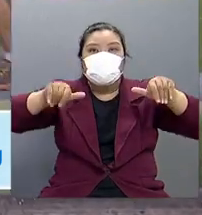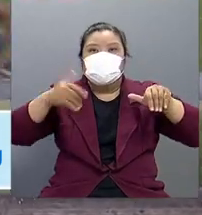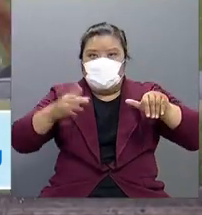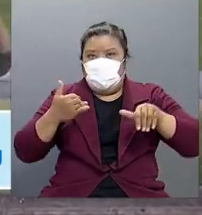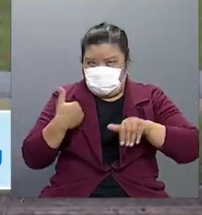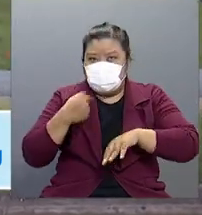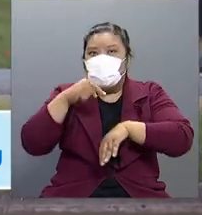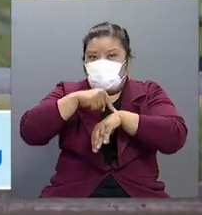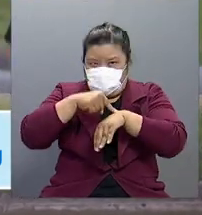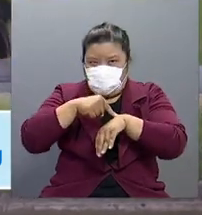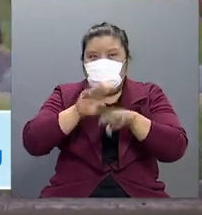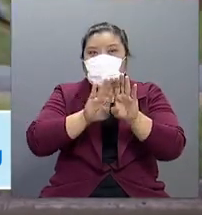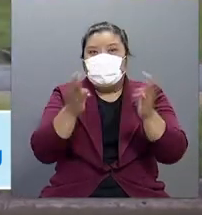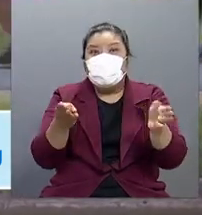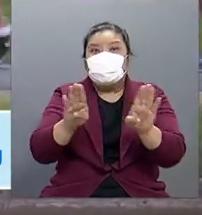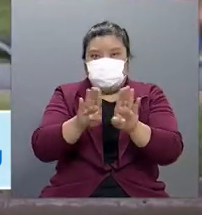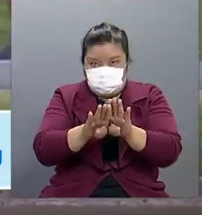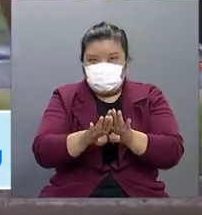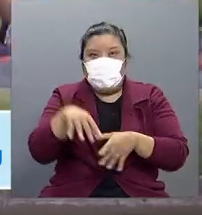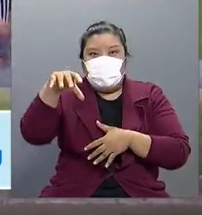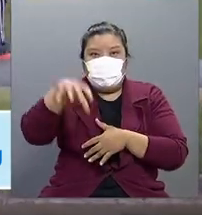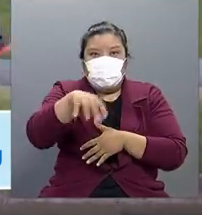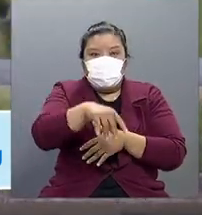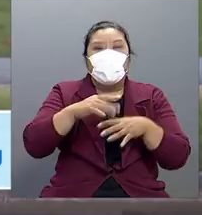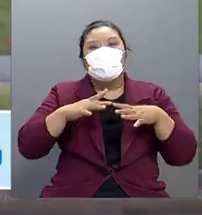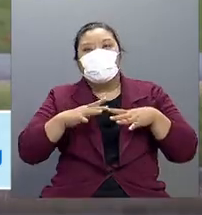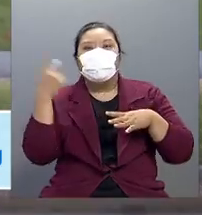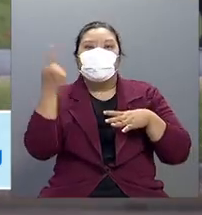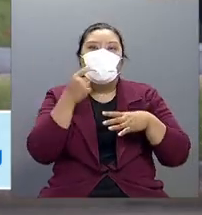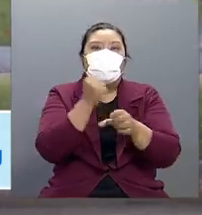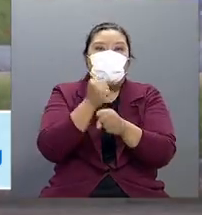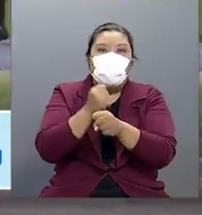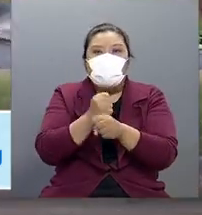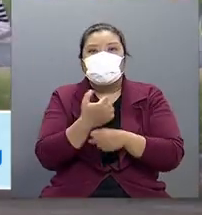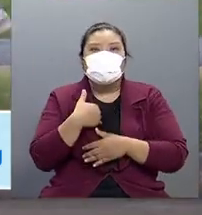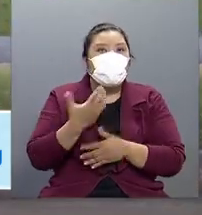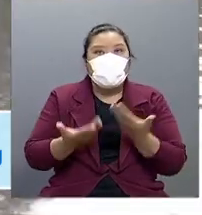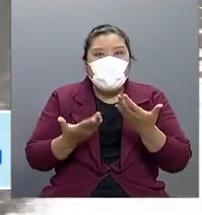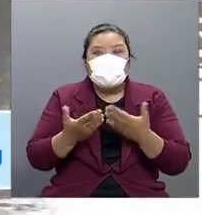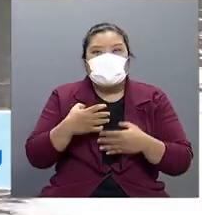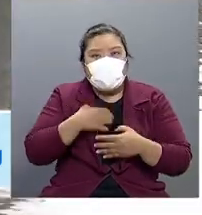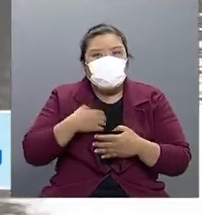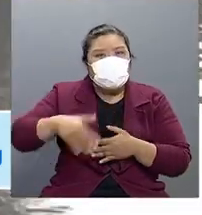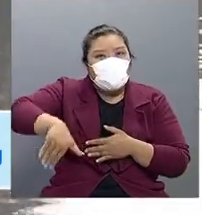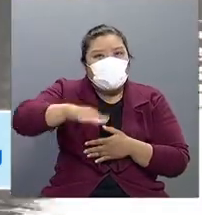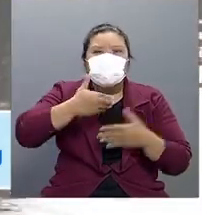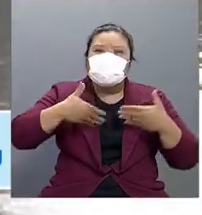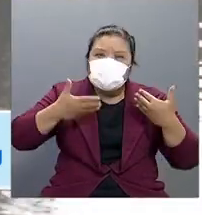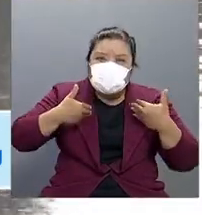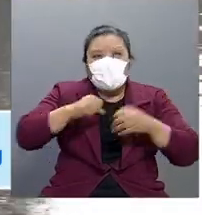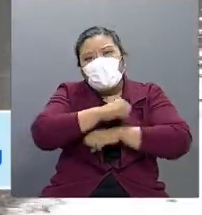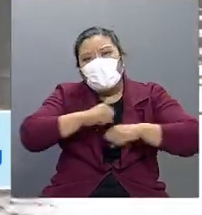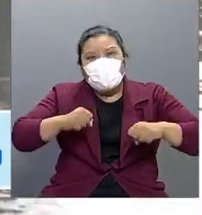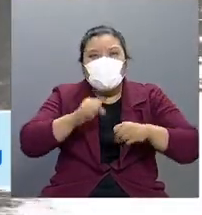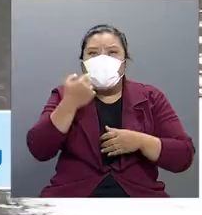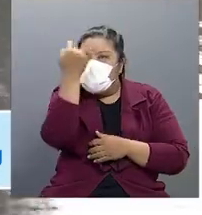วนสาธารณะครับเพื่อเป็นการขยายโอกาสการใช้งานพื้นที่สวนสาธารณะและอำนวยความสะดวกให้กับประชาชนเพื่อที่ผู้ใช้บริการสวน